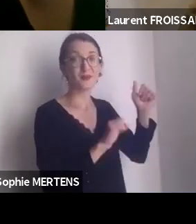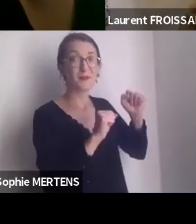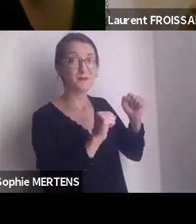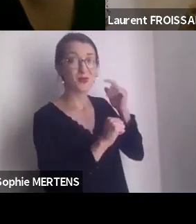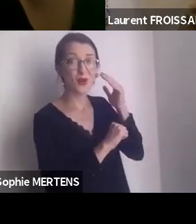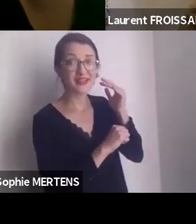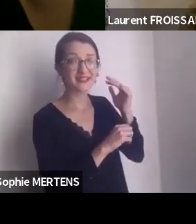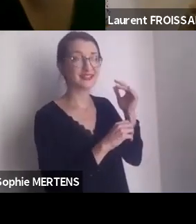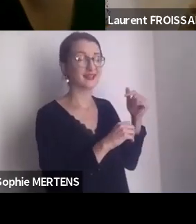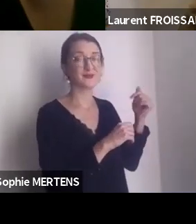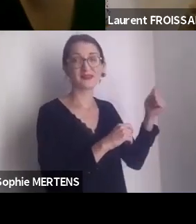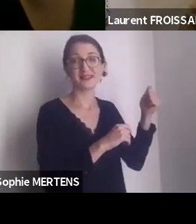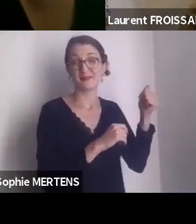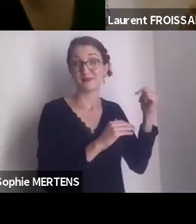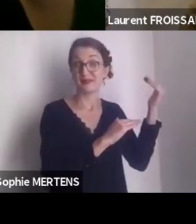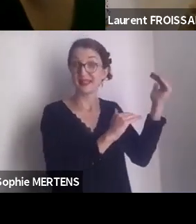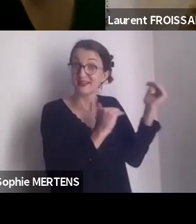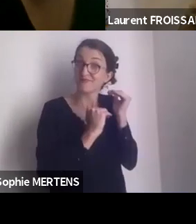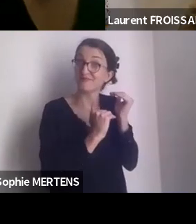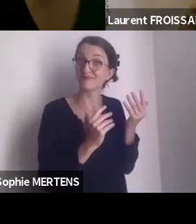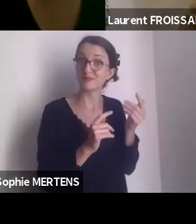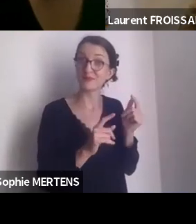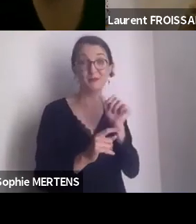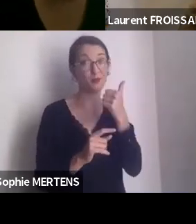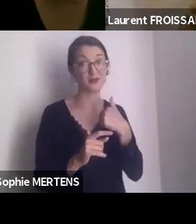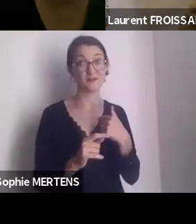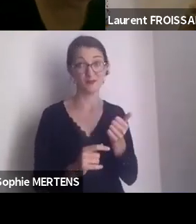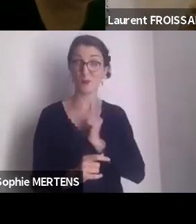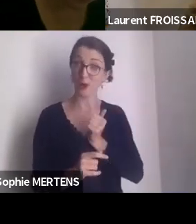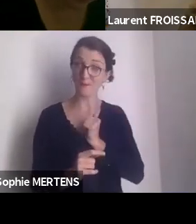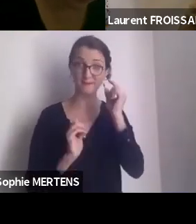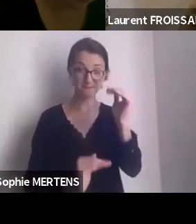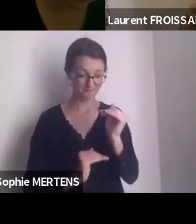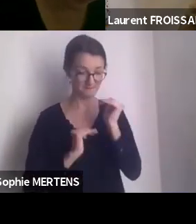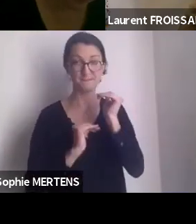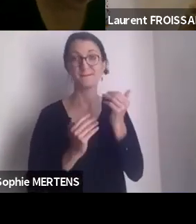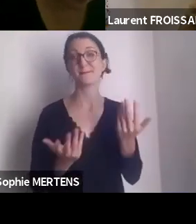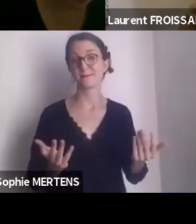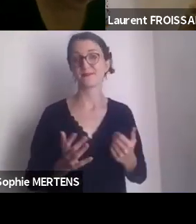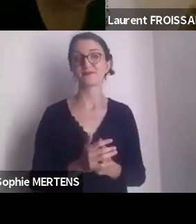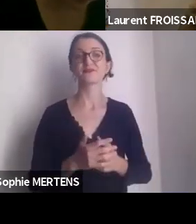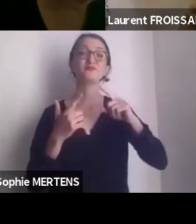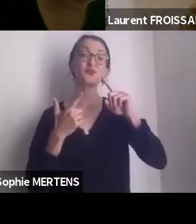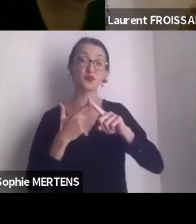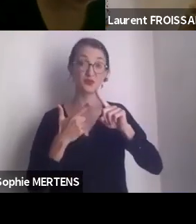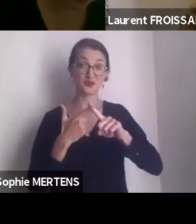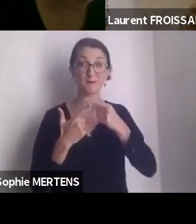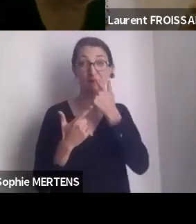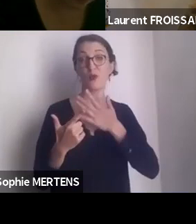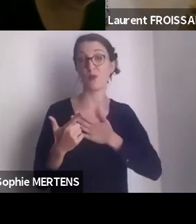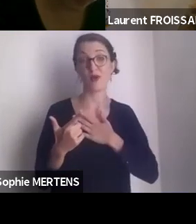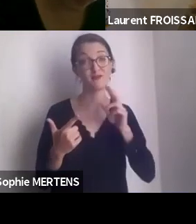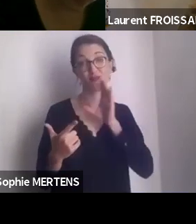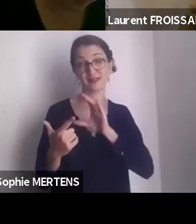de confiance, mais de croire en soi. Deuxièmement, je dirais, c'est d'adopter une démarche de test and learn. C'est